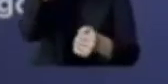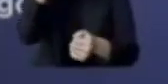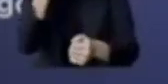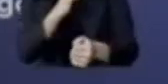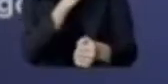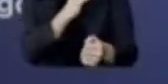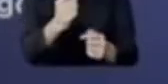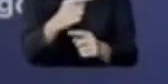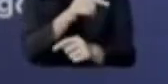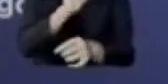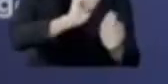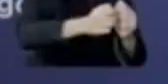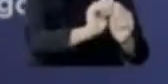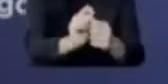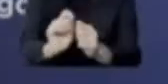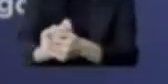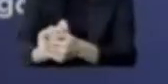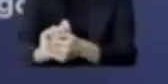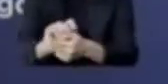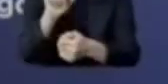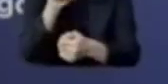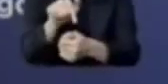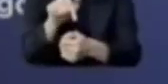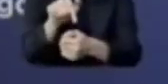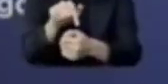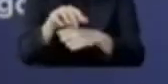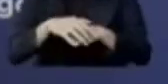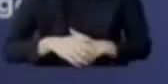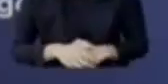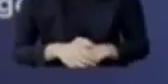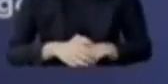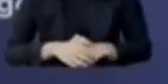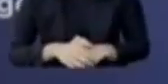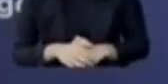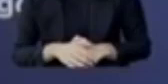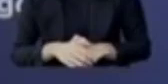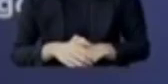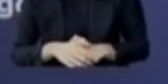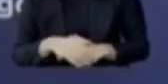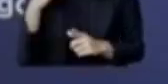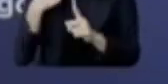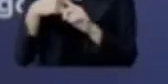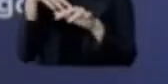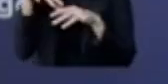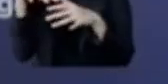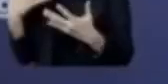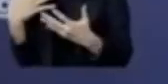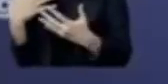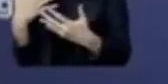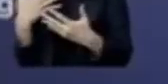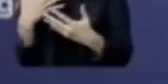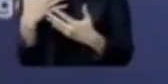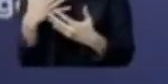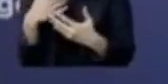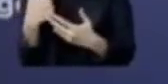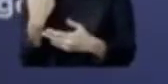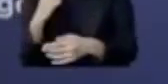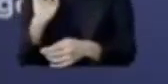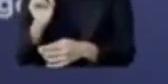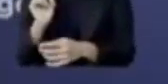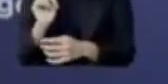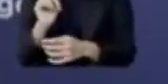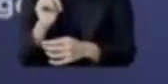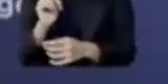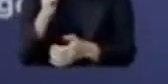dari kasus positif konfirmasi yang kita dapatkan, disertai dengan upaya untuk melakukan testing,